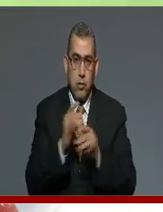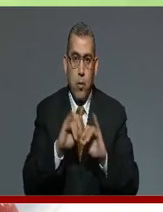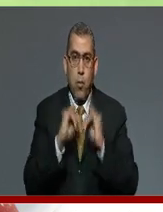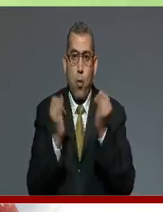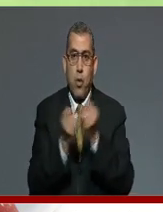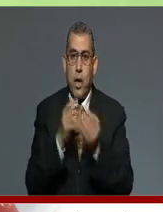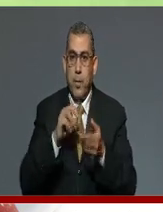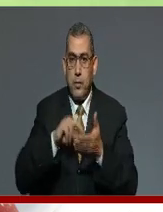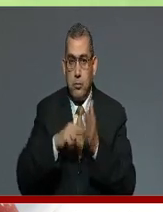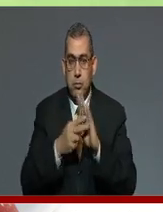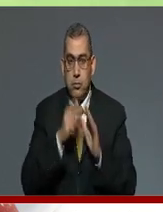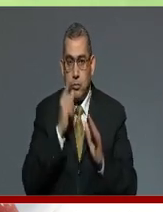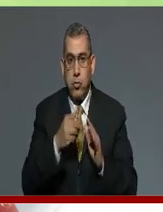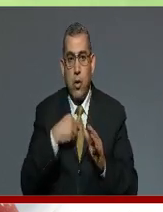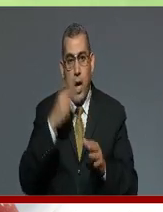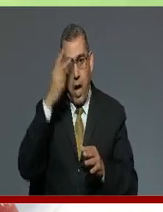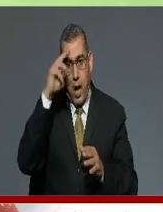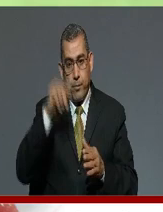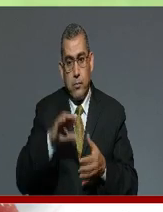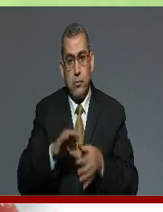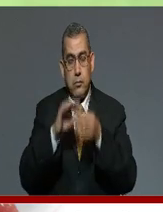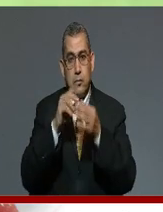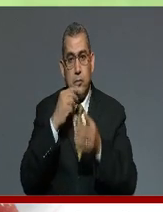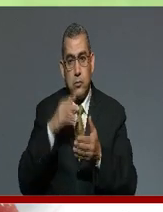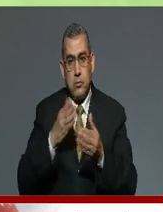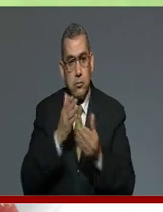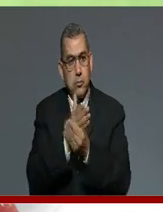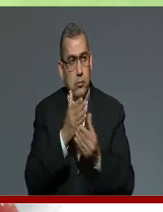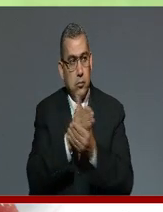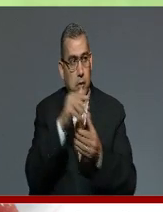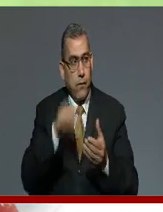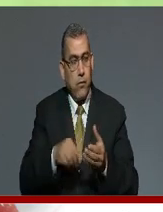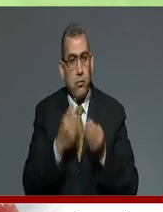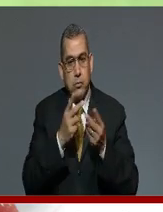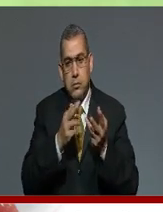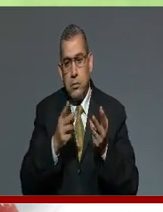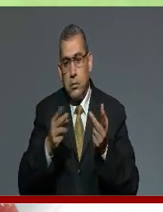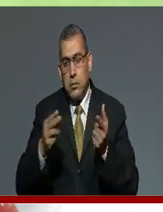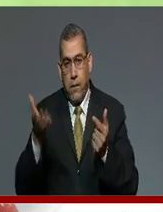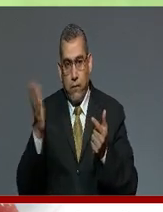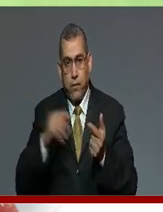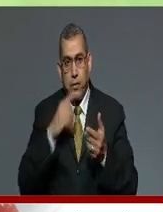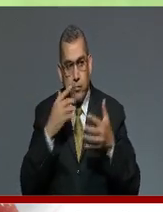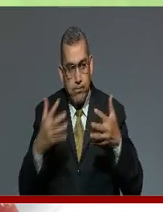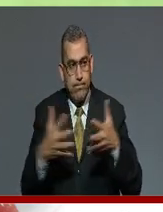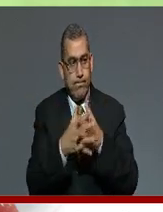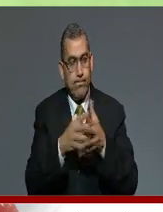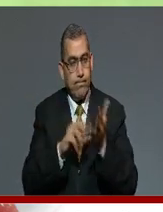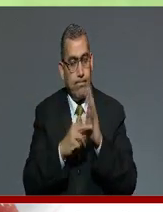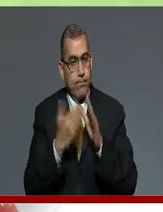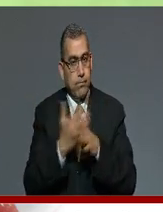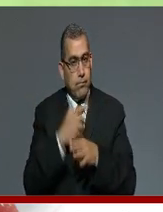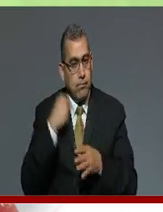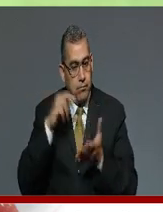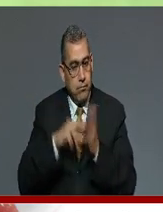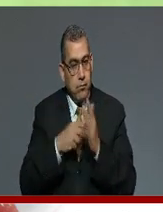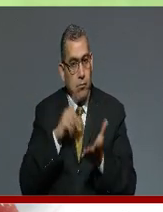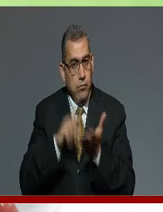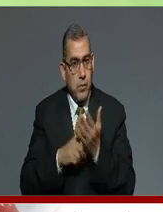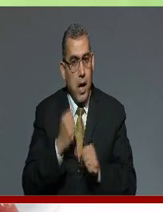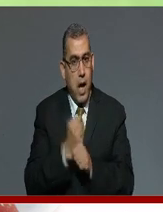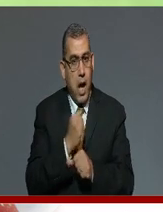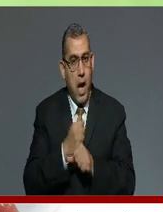هذا يعني ان التدخلات اصبحت الان متنوعه ومتشابكه بحيث نتاكد من تنفيذ